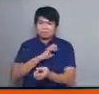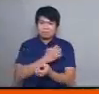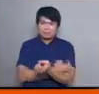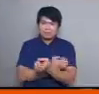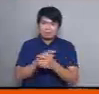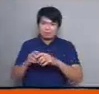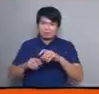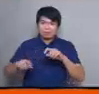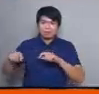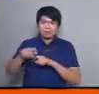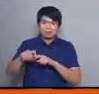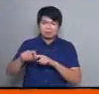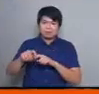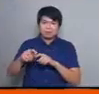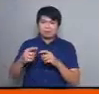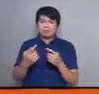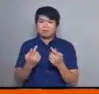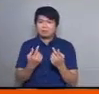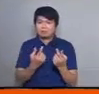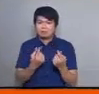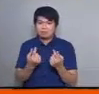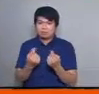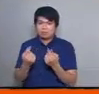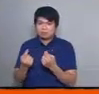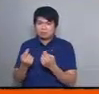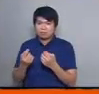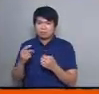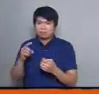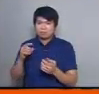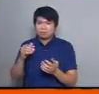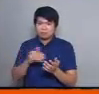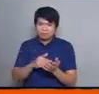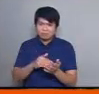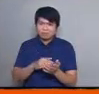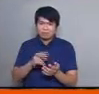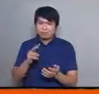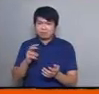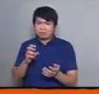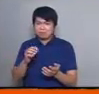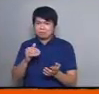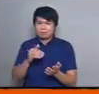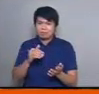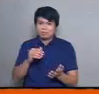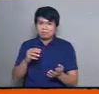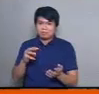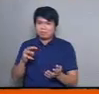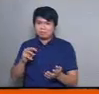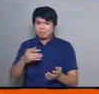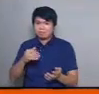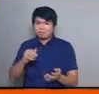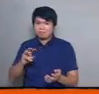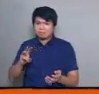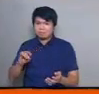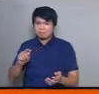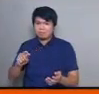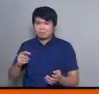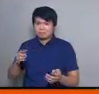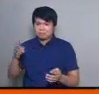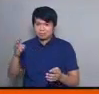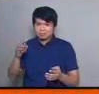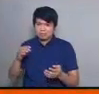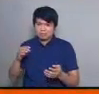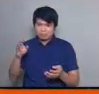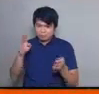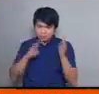are committing to do 1,000 to 1,200 megawatts of renewable. The problem that we're encountering